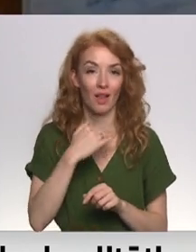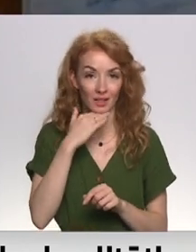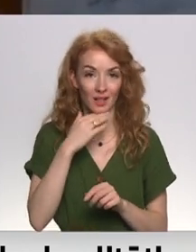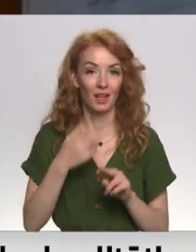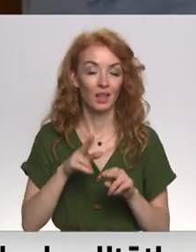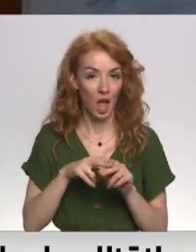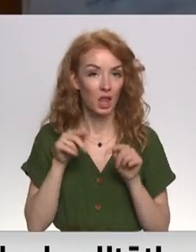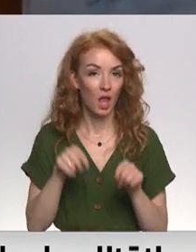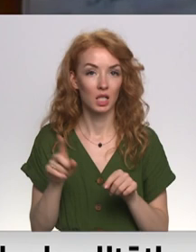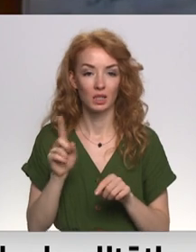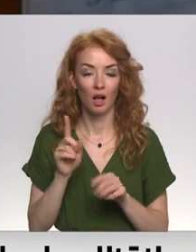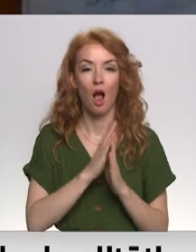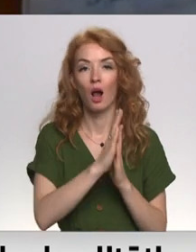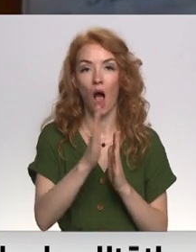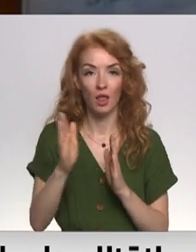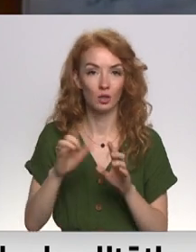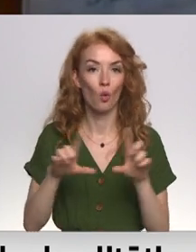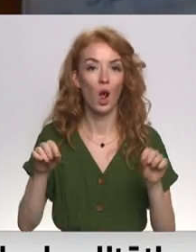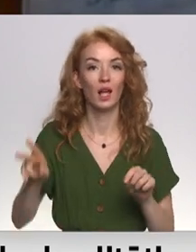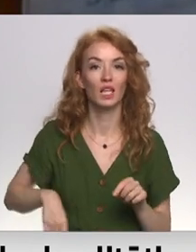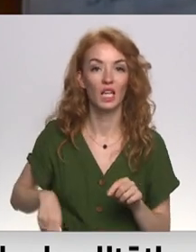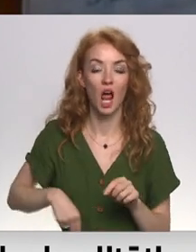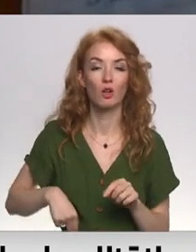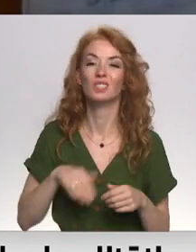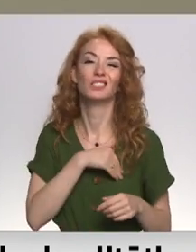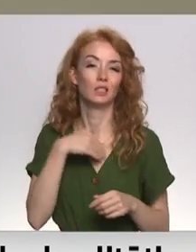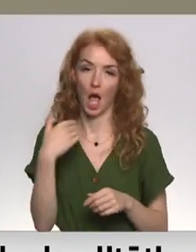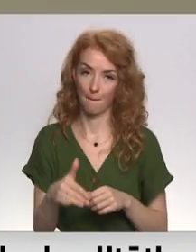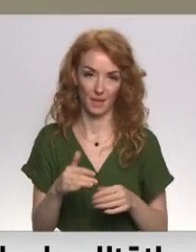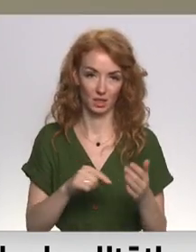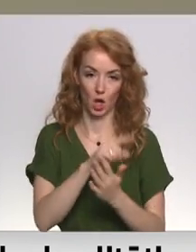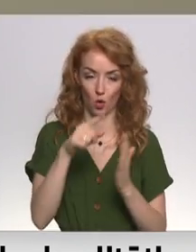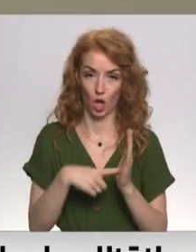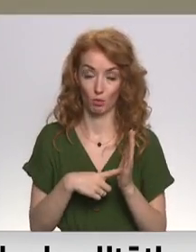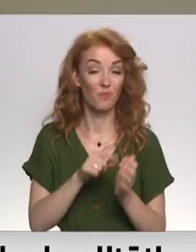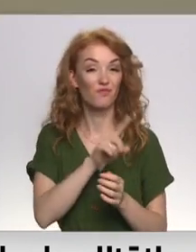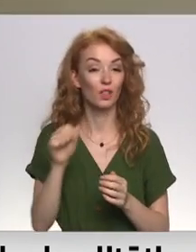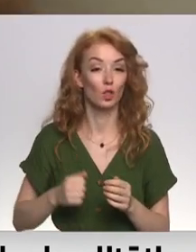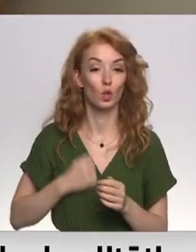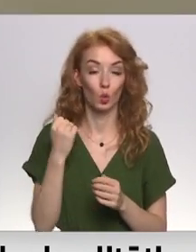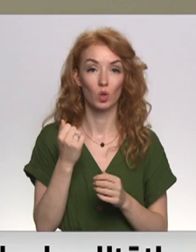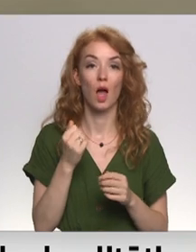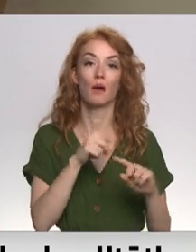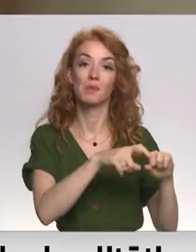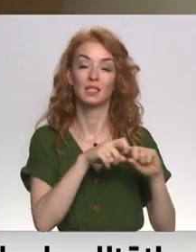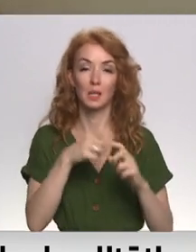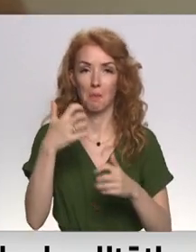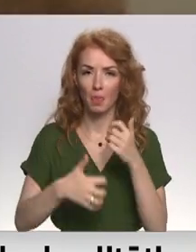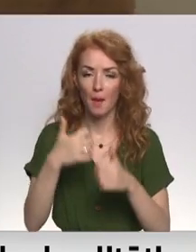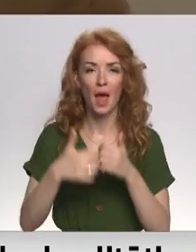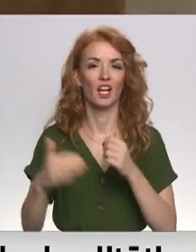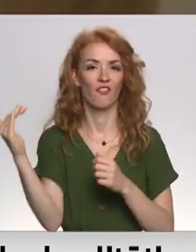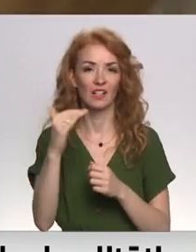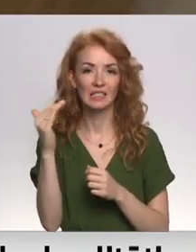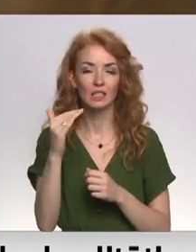tas ir, man šķiet, katra skolas direktora ļoti sāpīgs jautājums. Visgrūtāk skolās ir piesaistīt matemātikas, fizikas